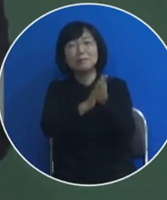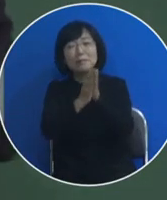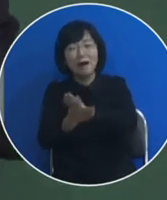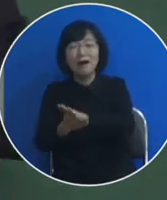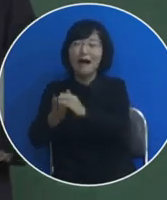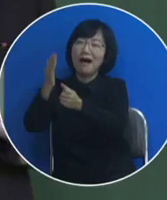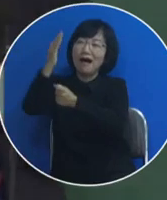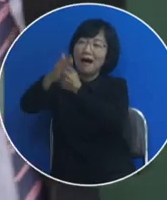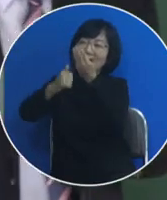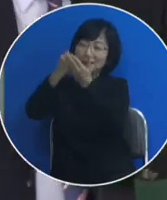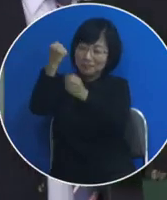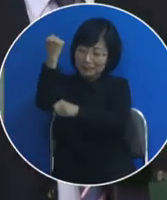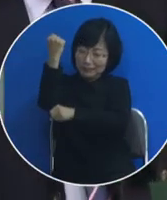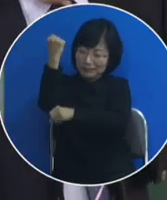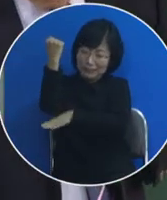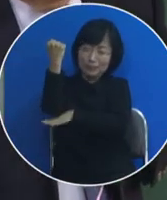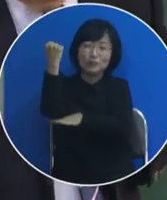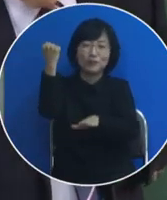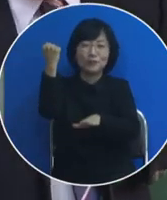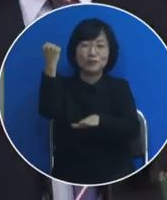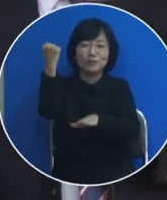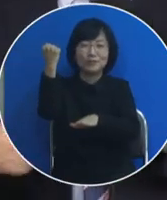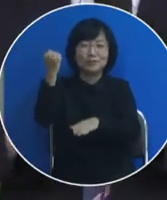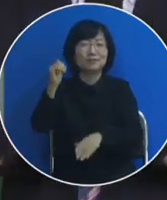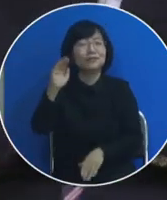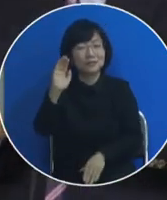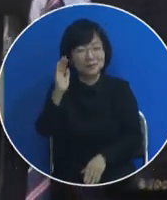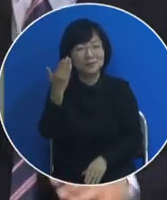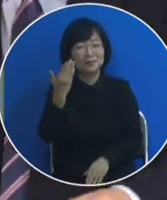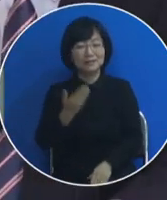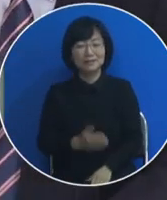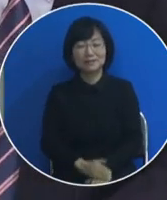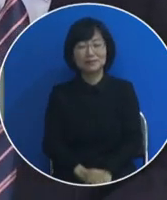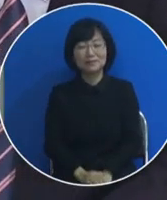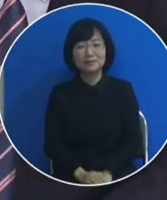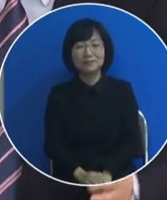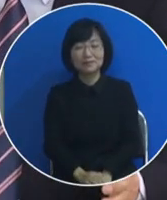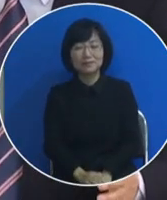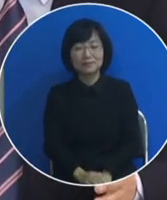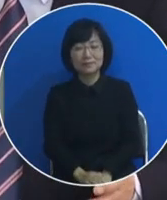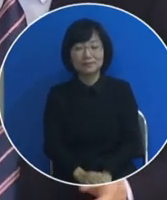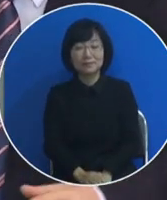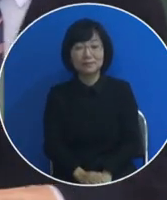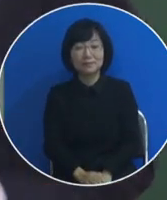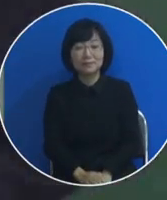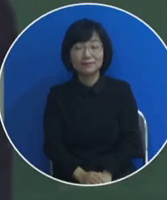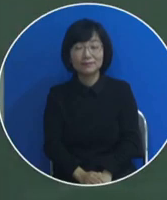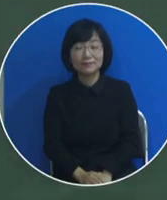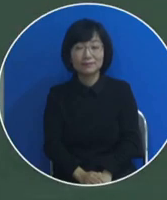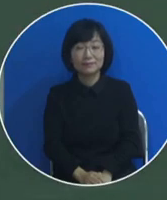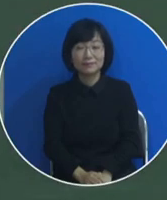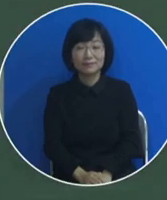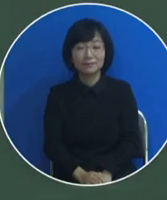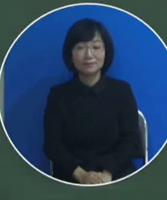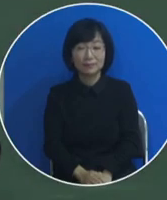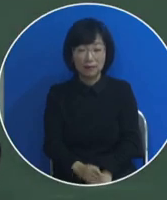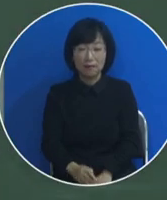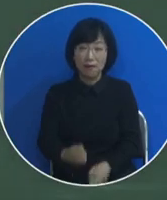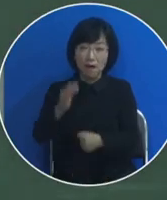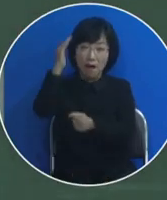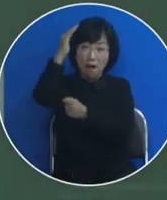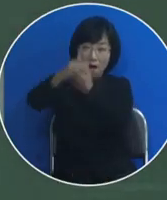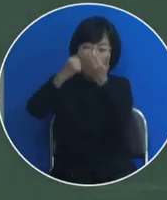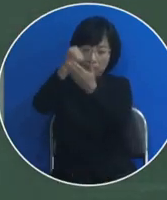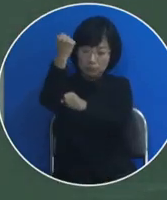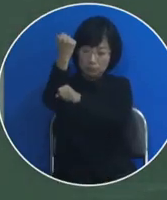하나님 기준 돼요. Your standards were always on the world, around people, as well as the law. But now you become God's standard. 그렇잖아요. Isn't that 이러면 so? 승리할 수밖에 없는 거예요. Then you have